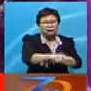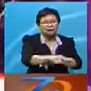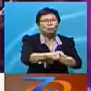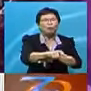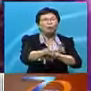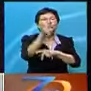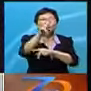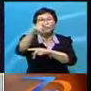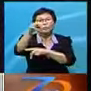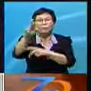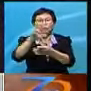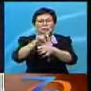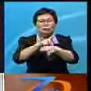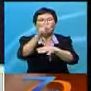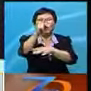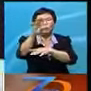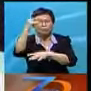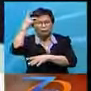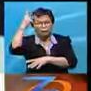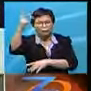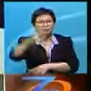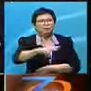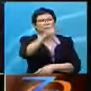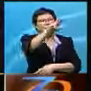Kebangsaan Zainab II, Kota Baru, Kelantan.